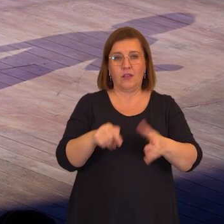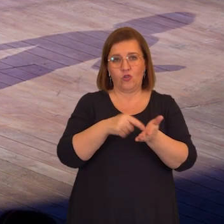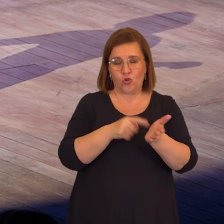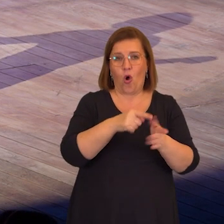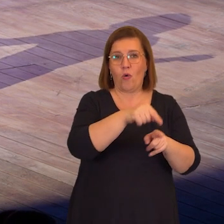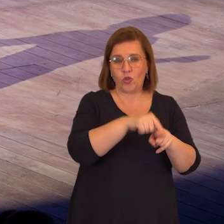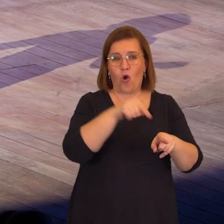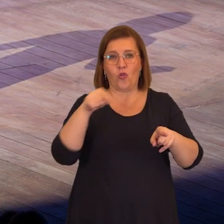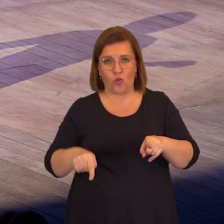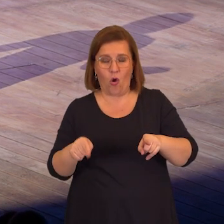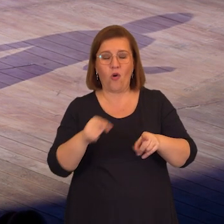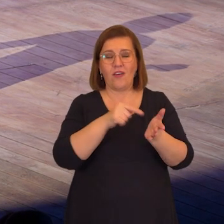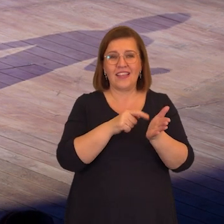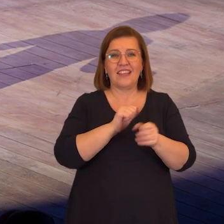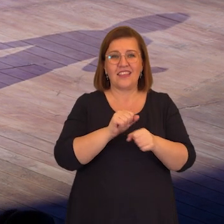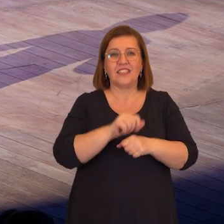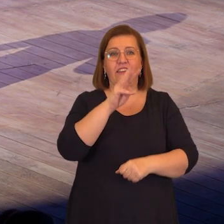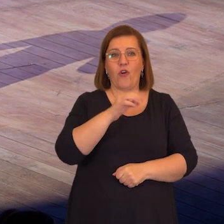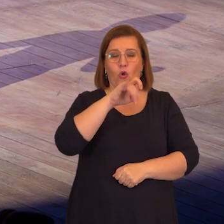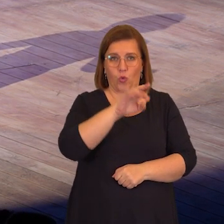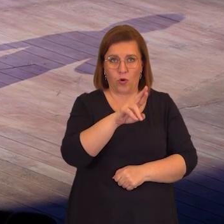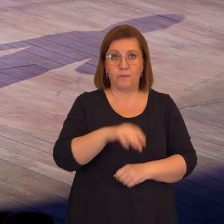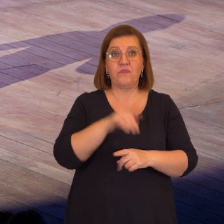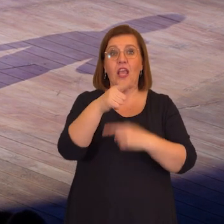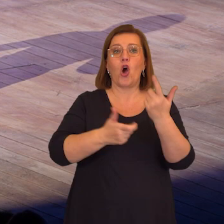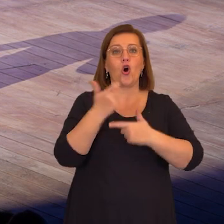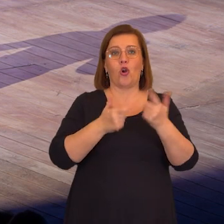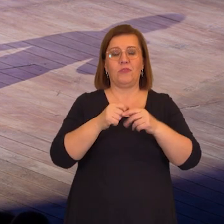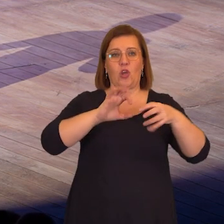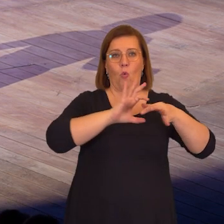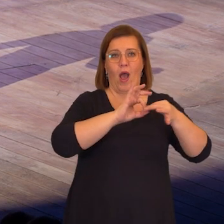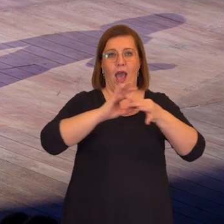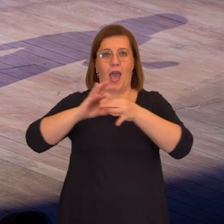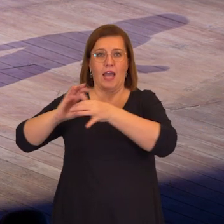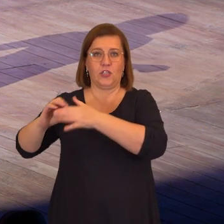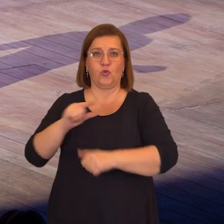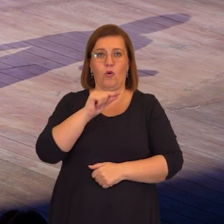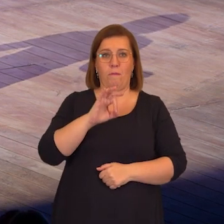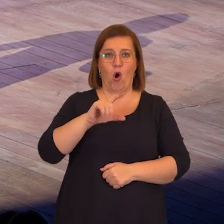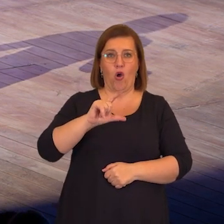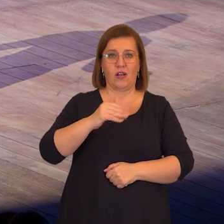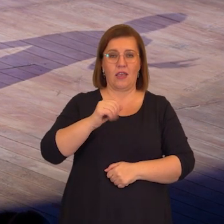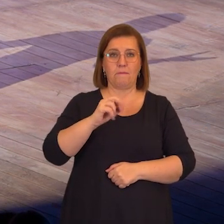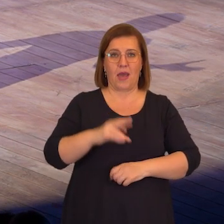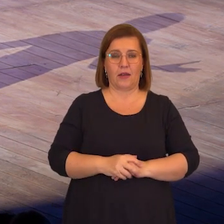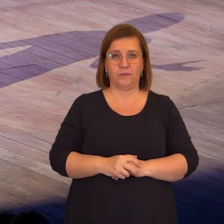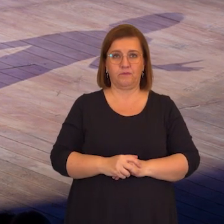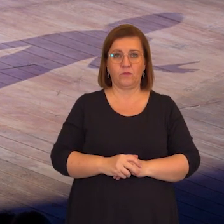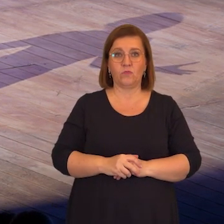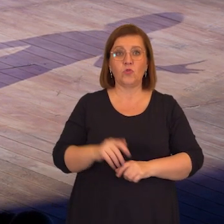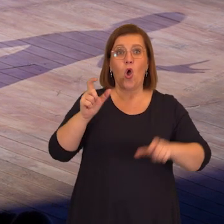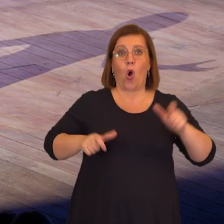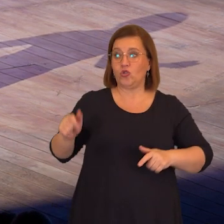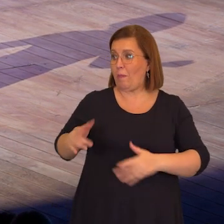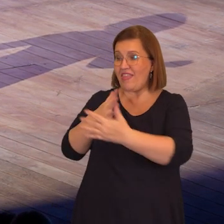wodory. Tworzycie jeden długi łańcuch polimerowy. Osoby na końcach tego łańcucha mają wolne